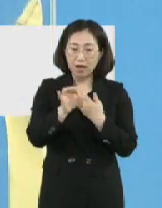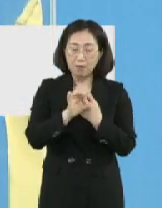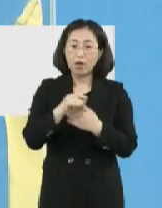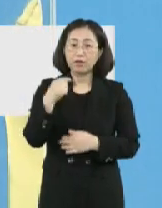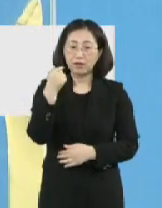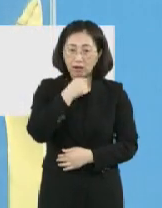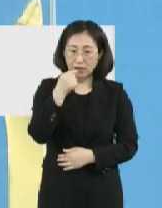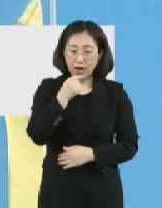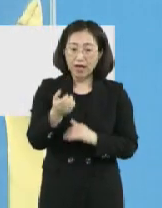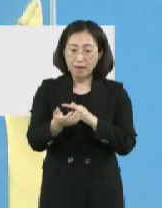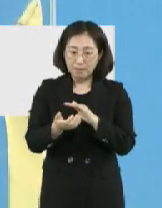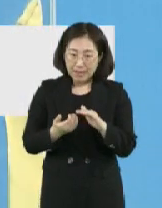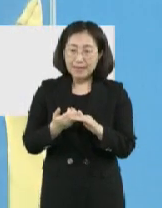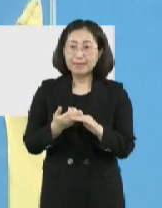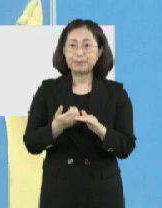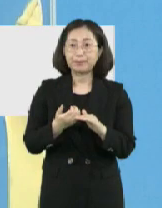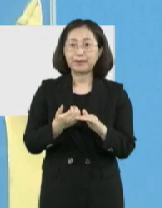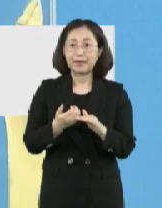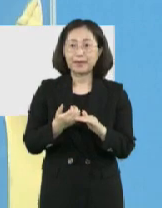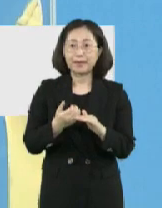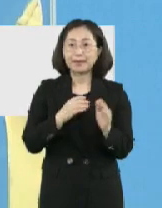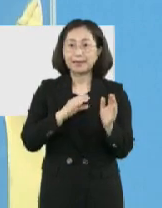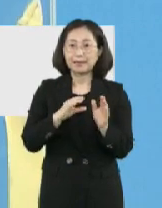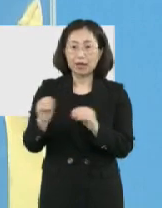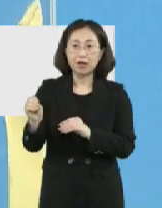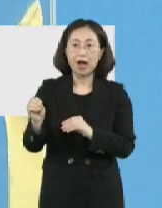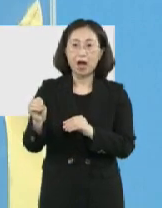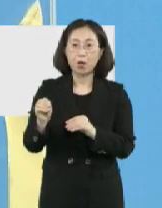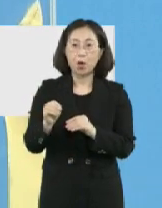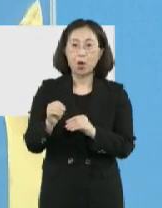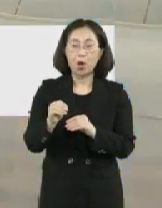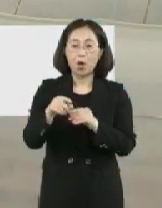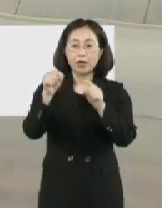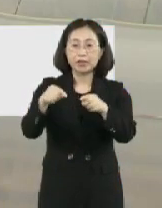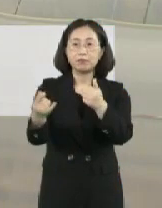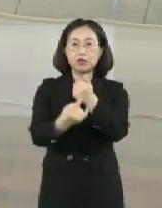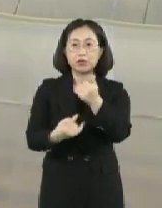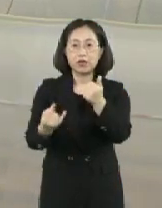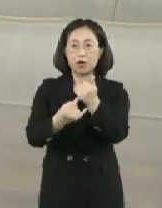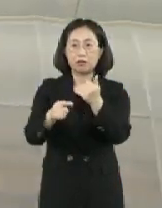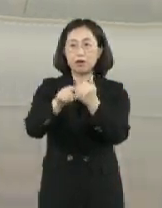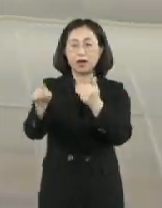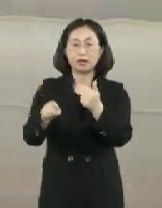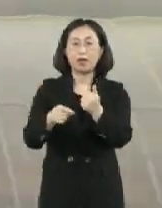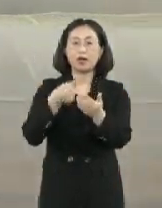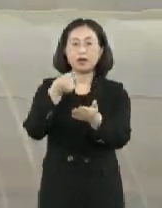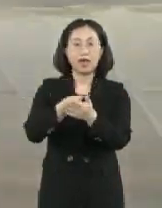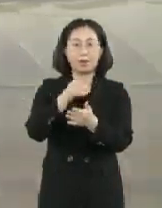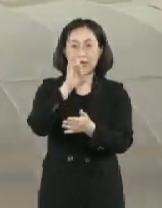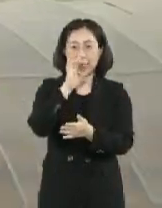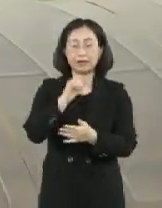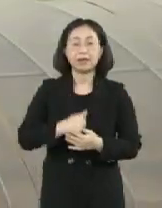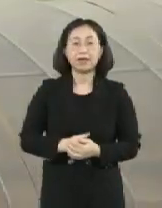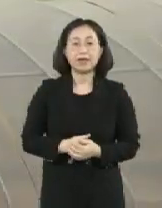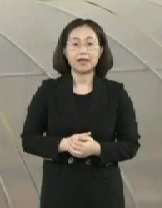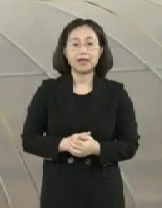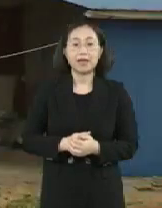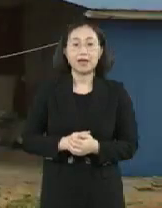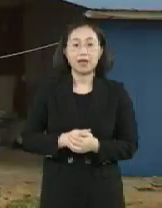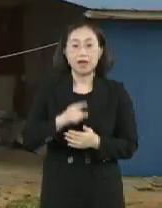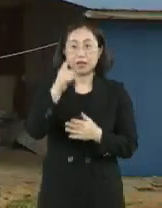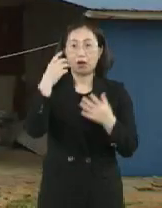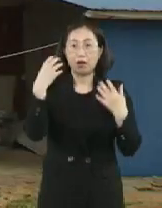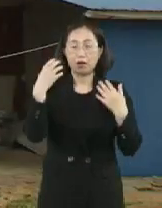철저하게 사전에 제거하고 산단심의에서 가결이 되어서는 안 되겠죠. 주민들과 환경단체는 도가 산단